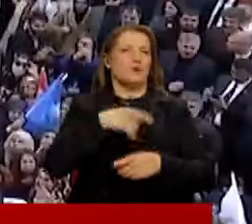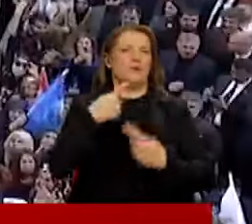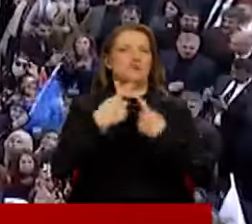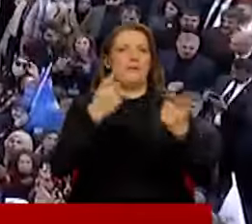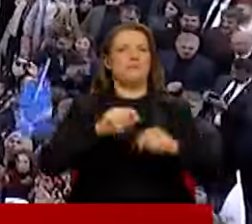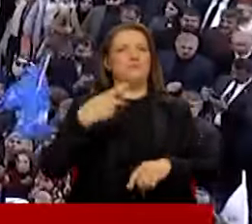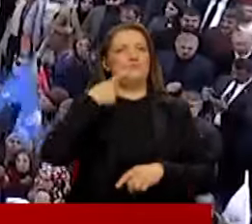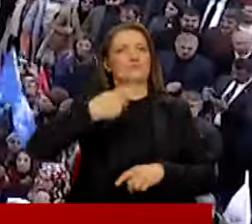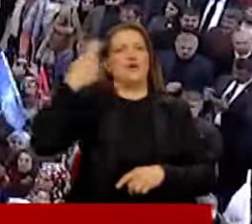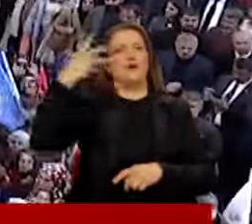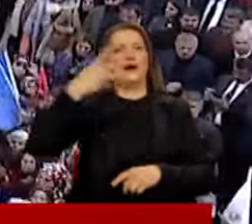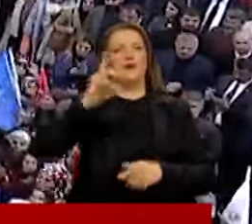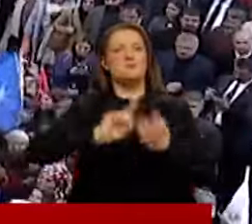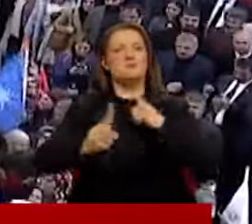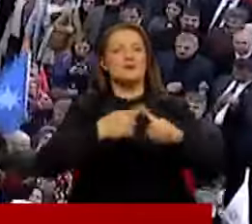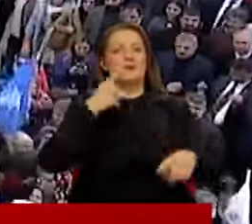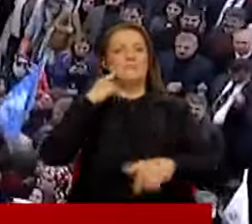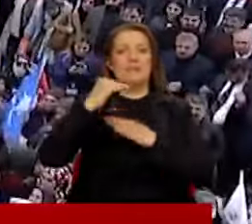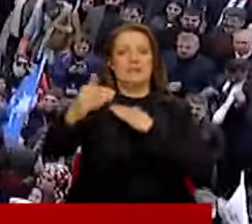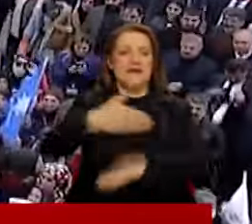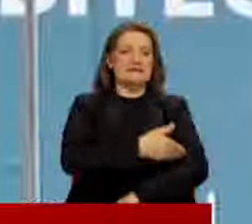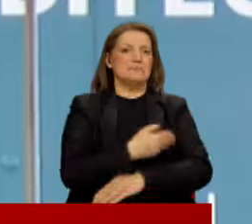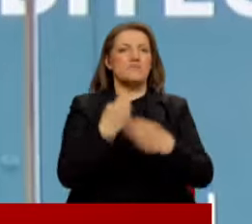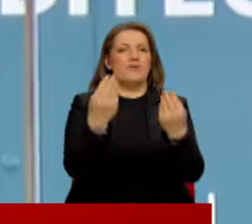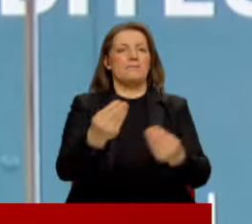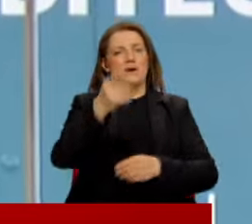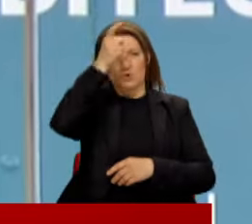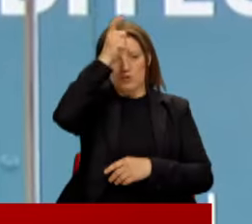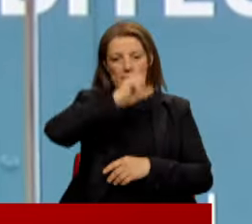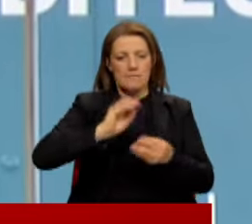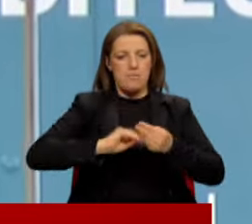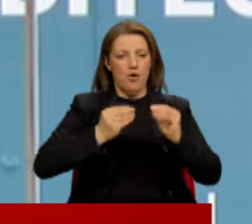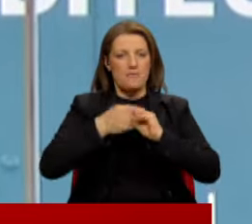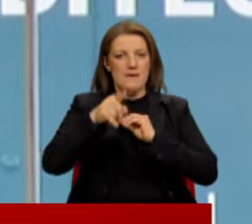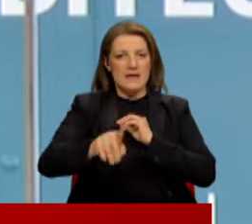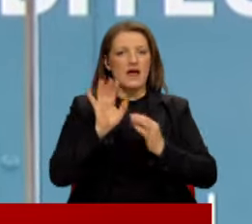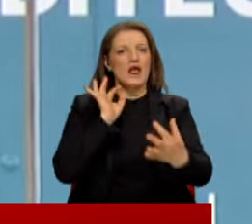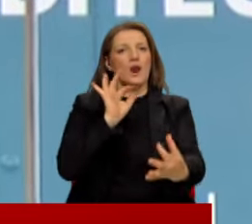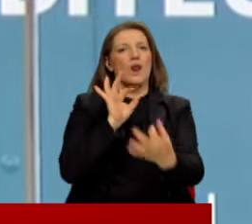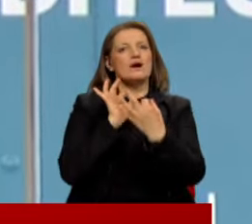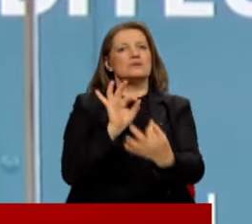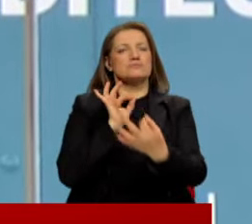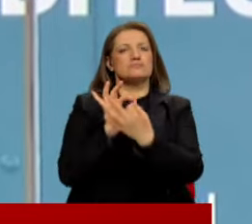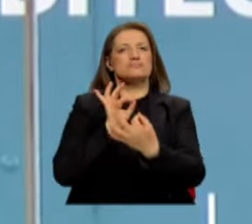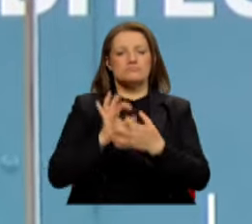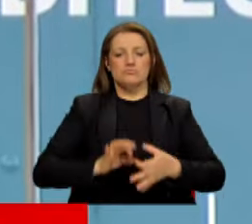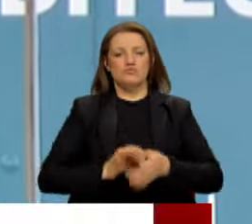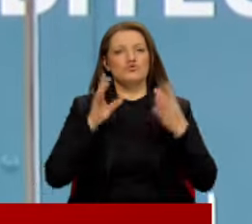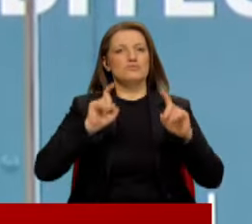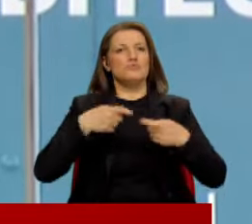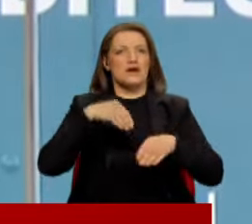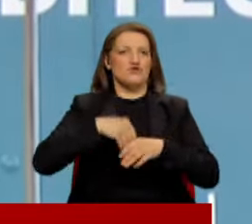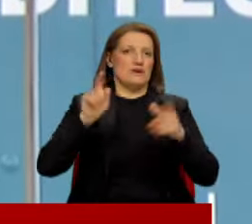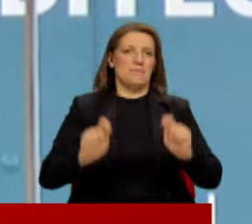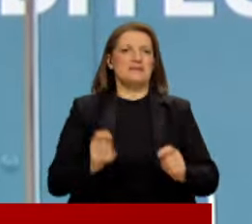Erdoğan. Siyaset millete hizmet etmek, ülkenin sorunlarına diyalog yoluyla çözüm bulmak